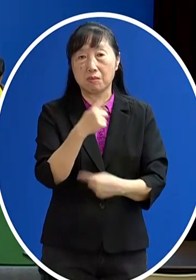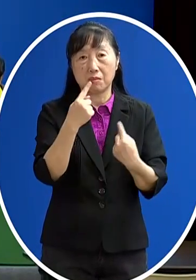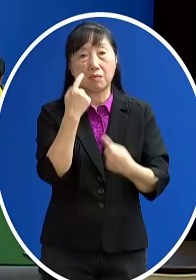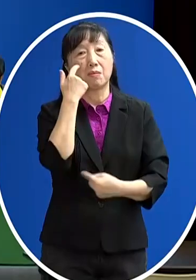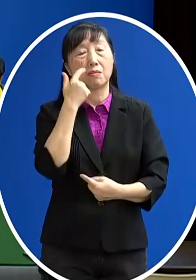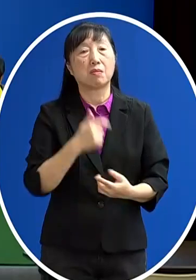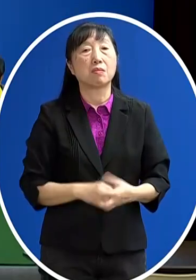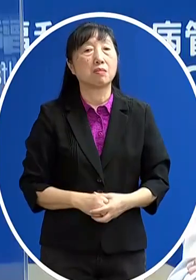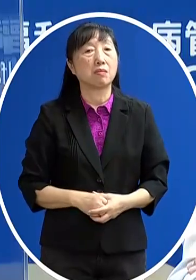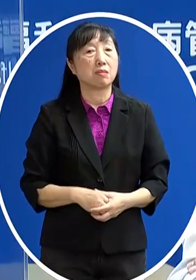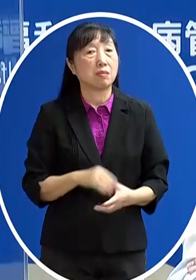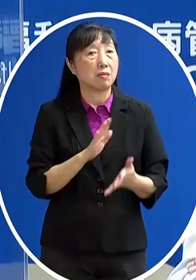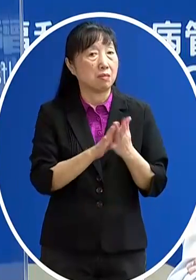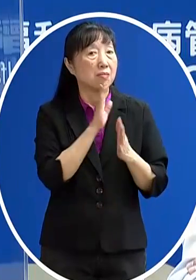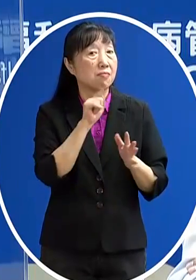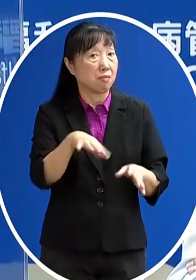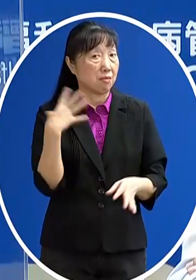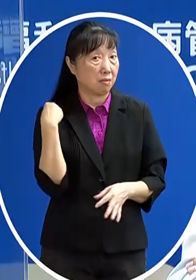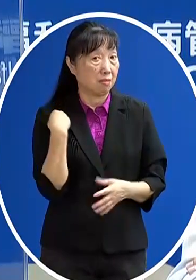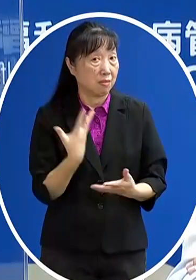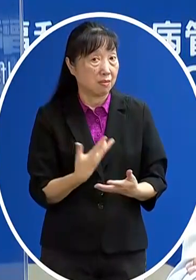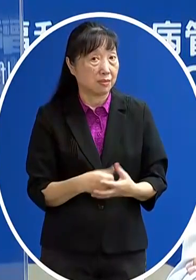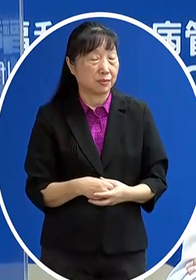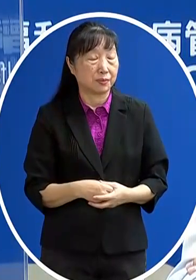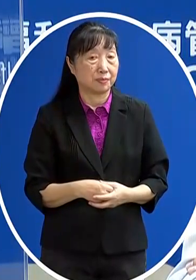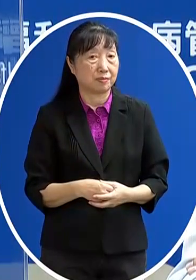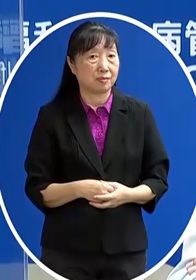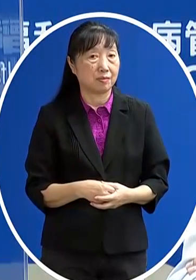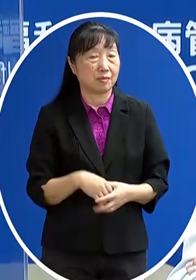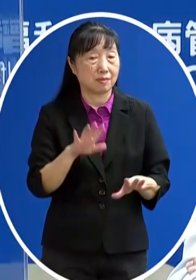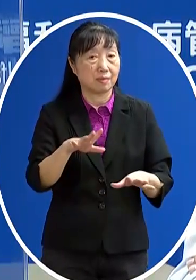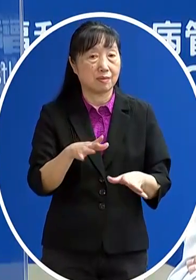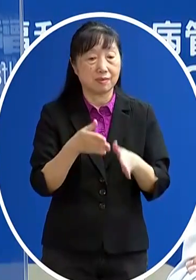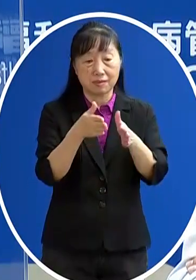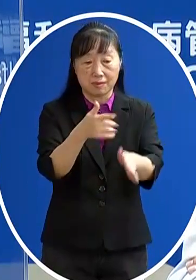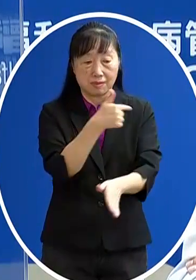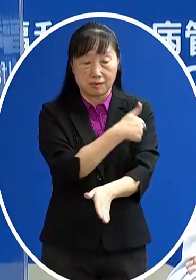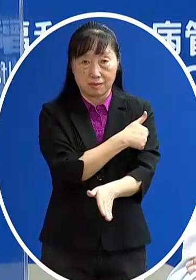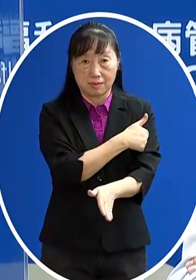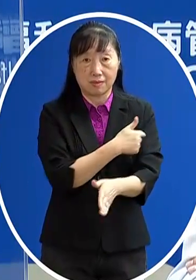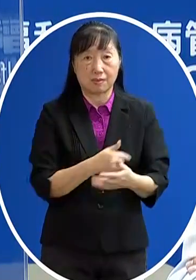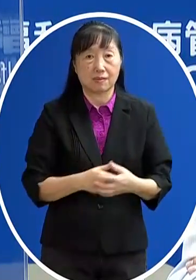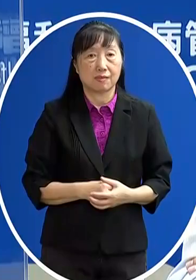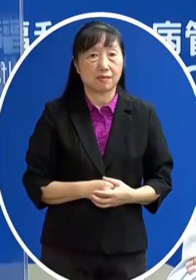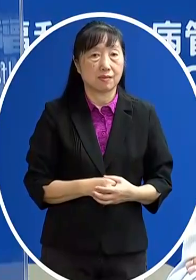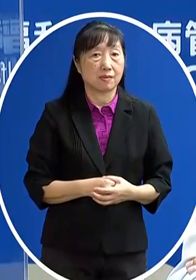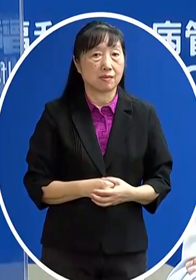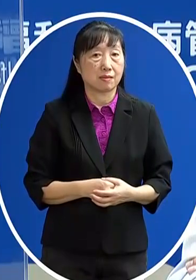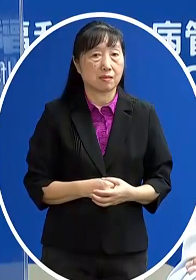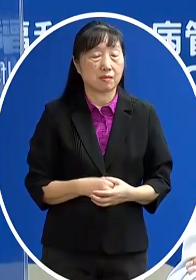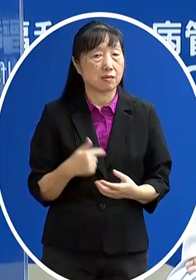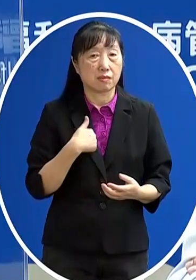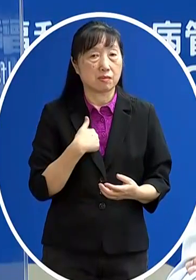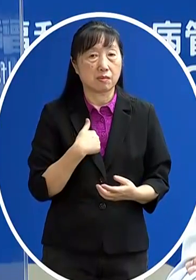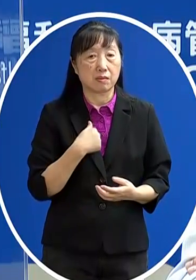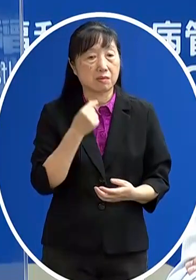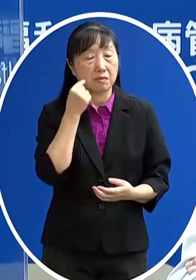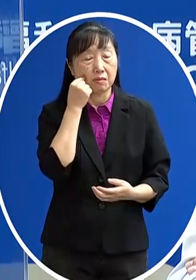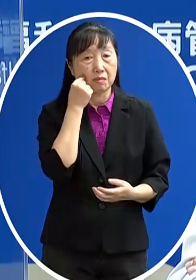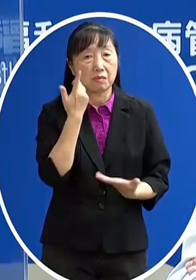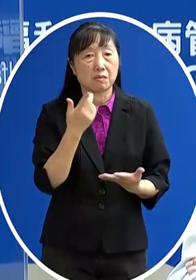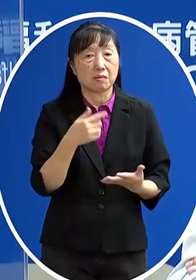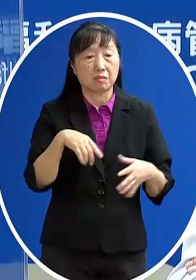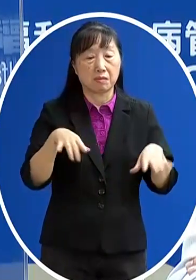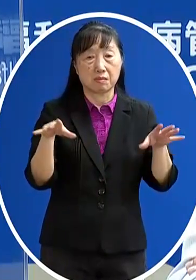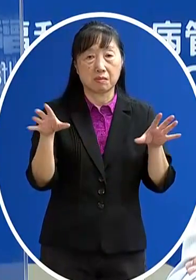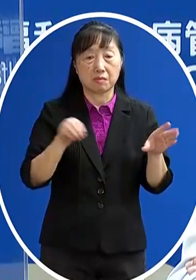谢。 好，第二段就是说有关相关的疫苗，好，我们大致上没有办法等到就要收集了